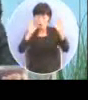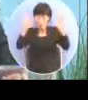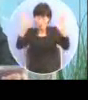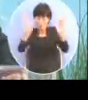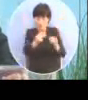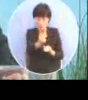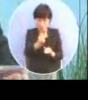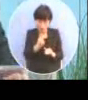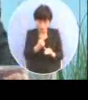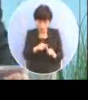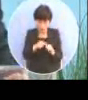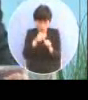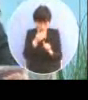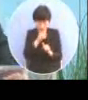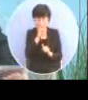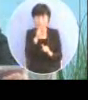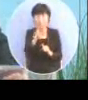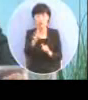Linh.